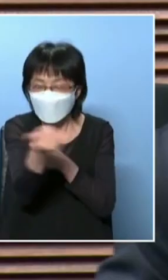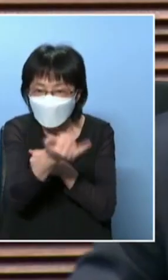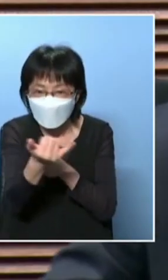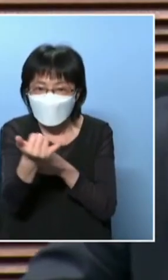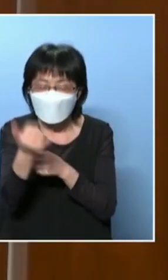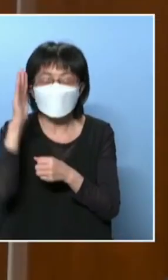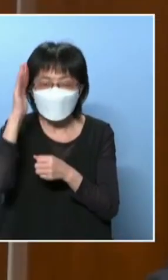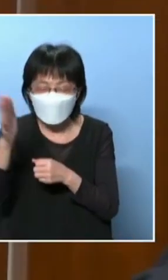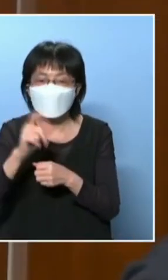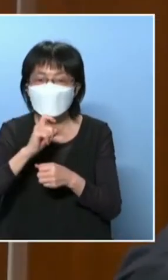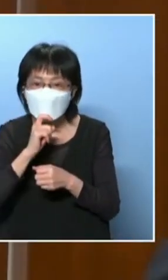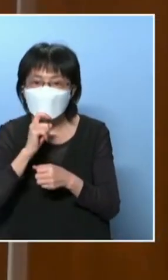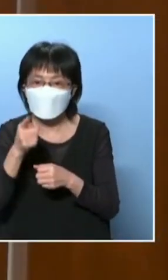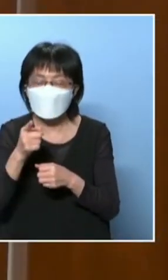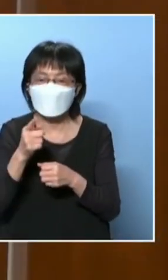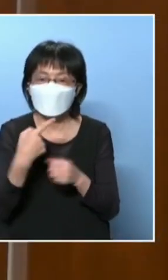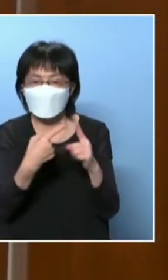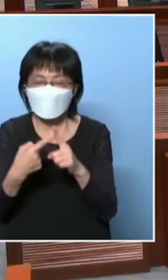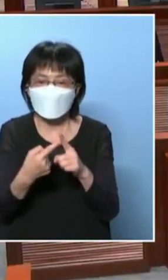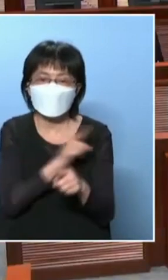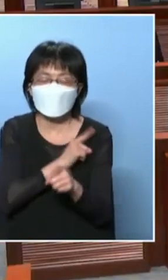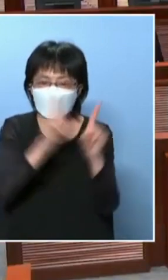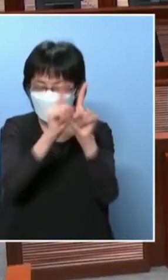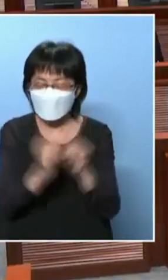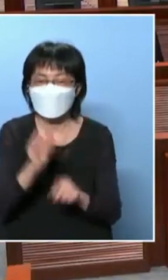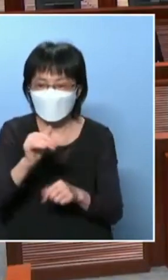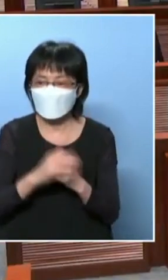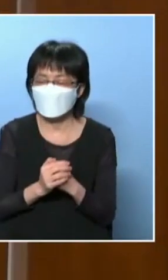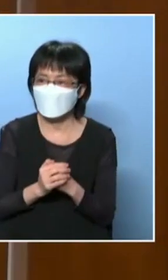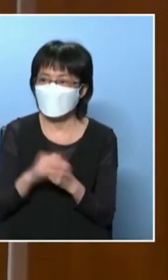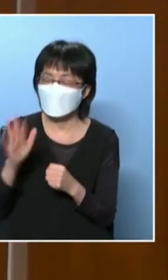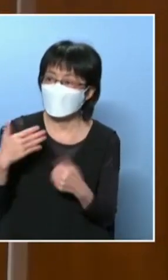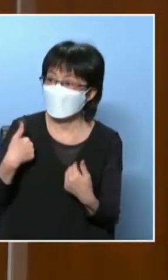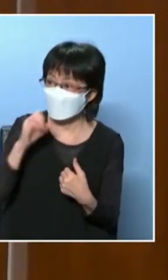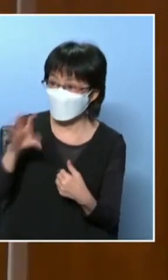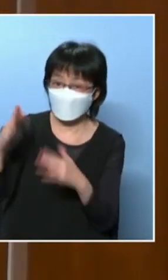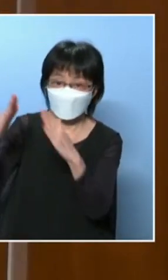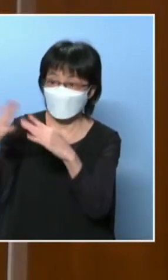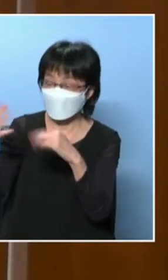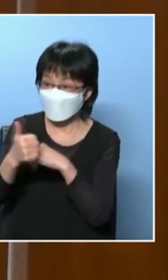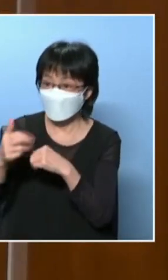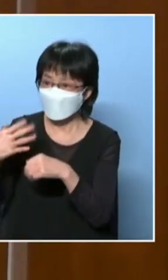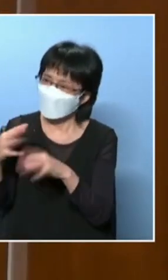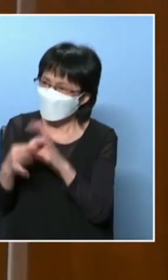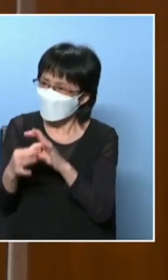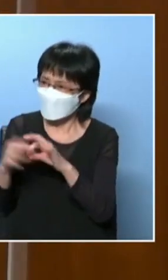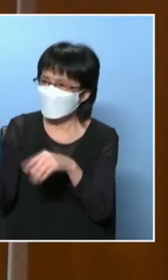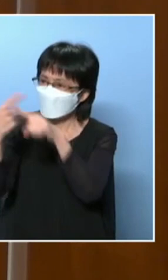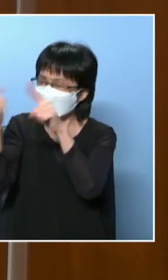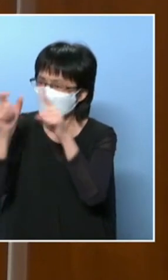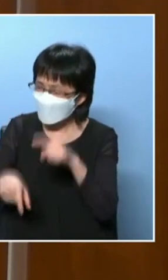樣 局長 關於 那個十一月份有沒有特別可以處理那幾個大